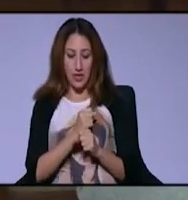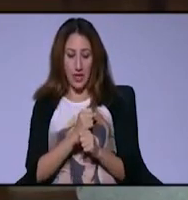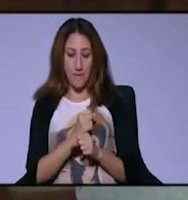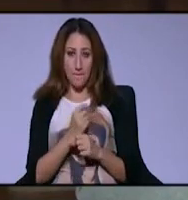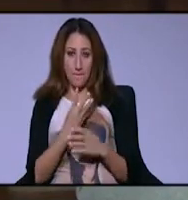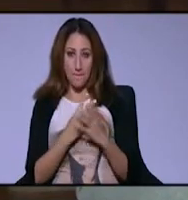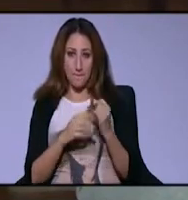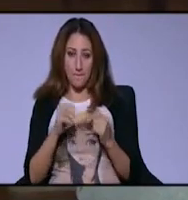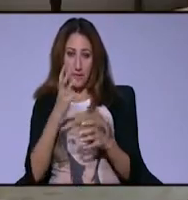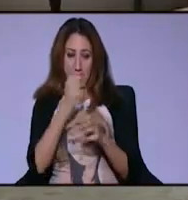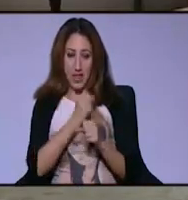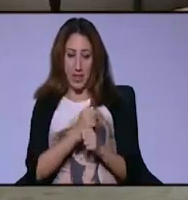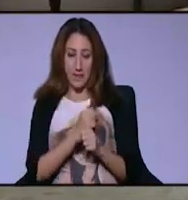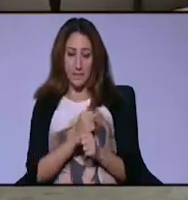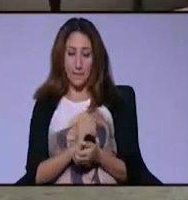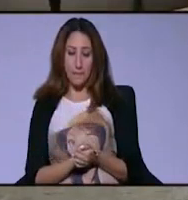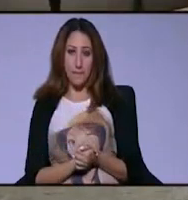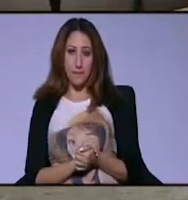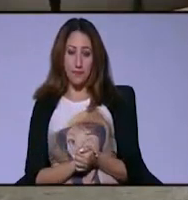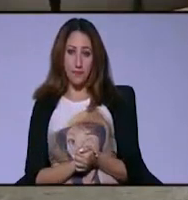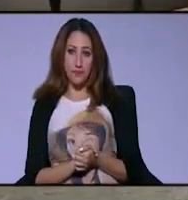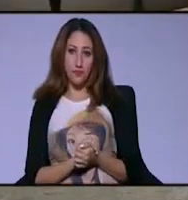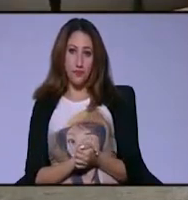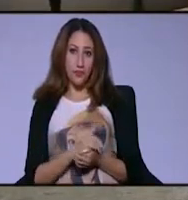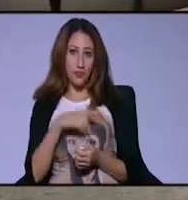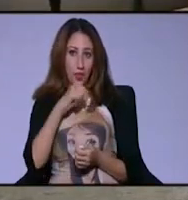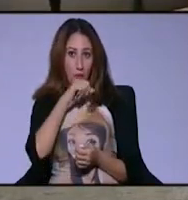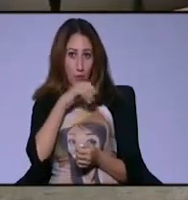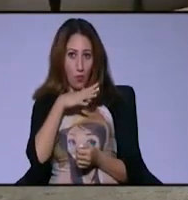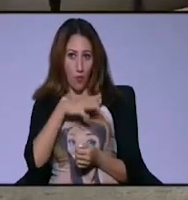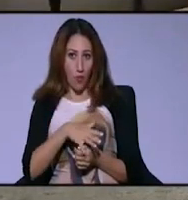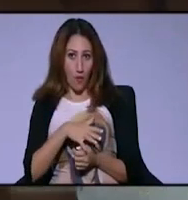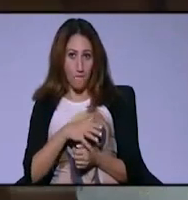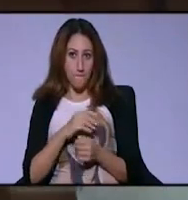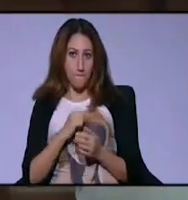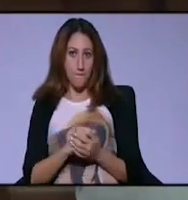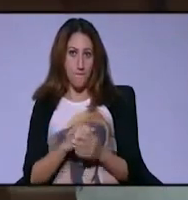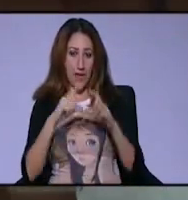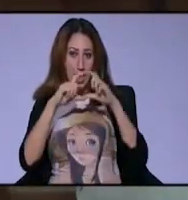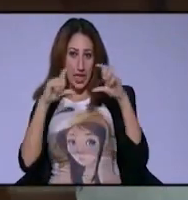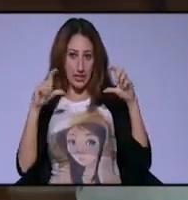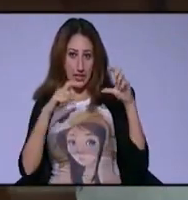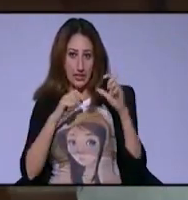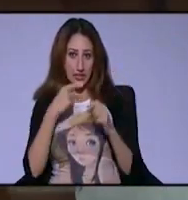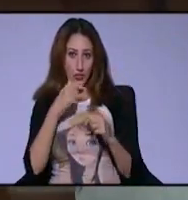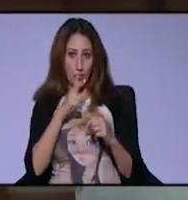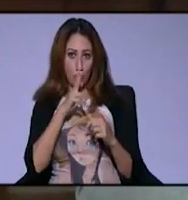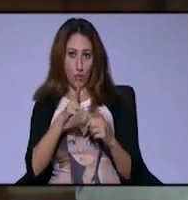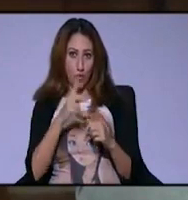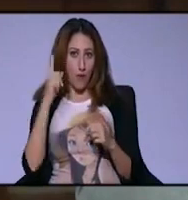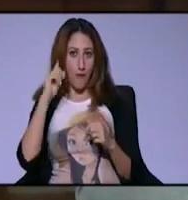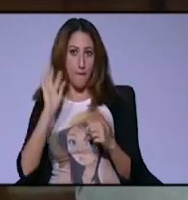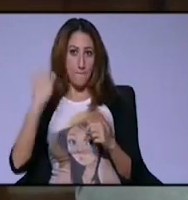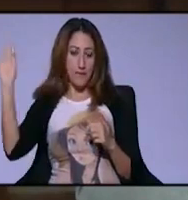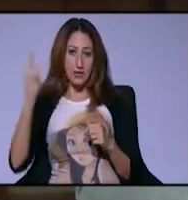عليه أفضل الصلاة والسلام. له حديث عليه الصلاة والسلام يقول: المدينة